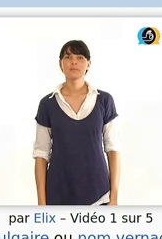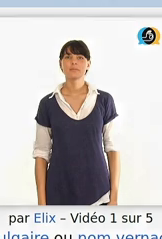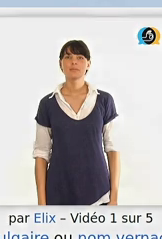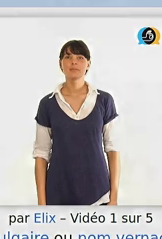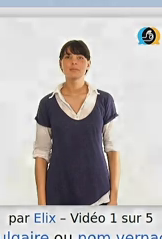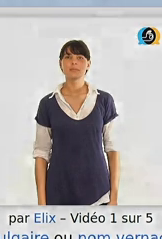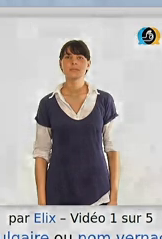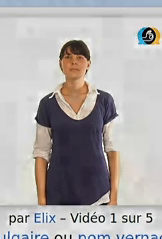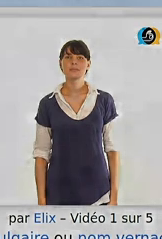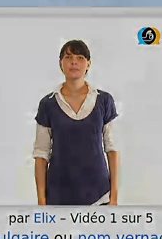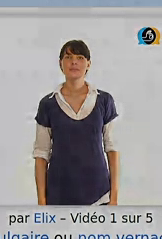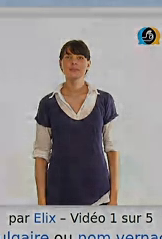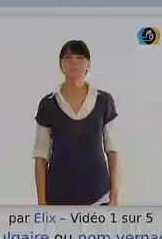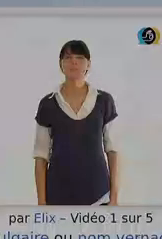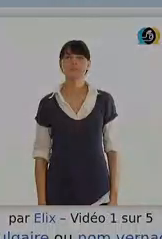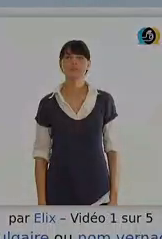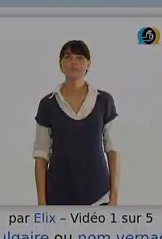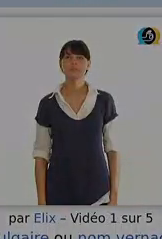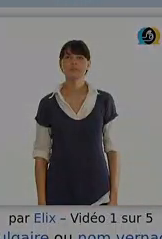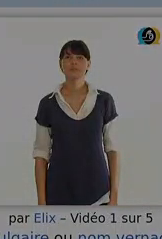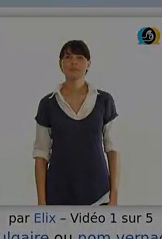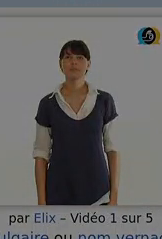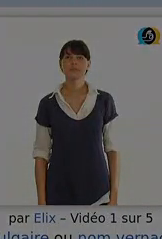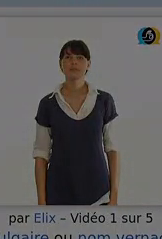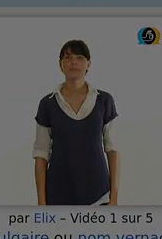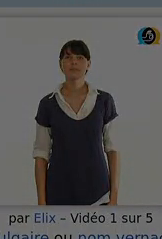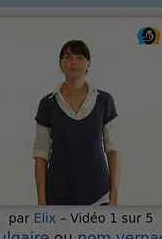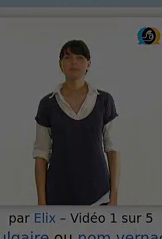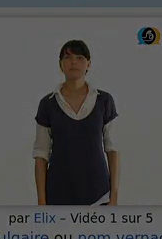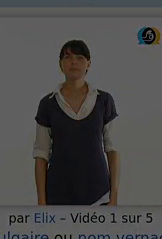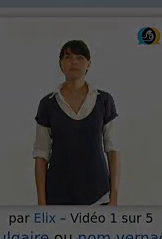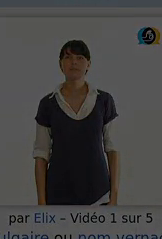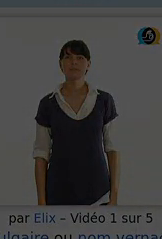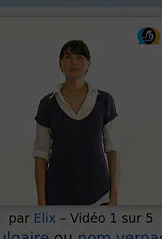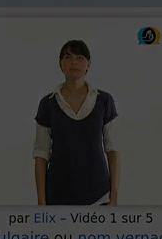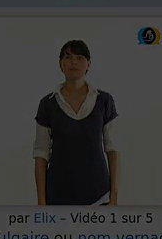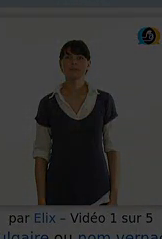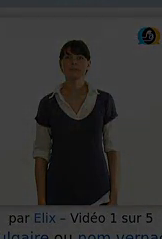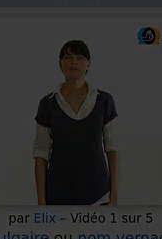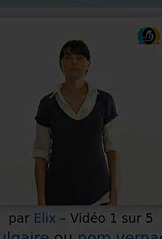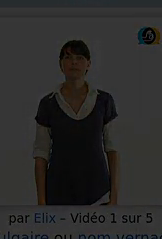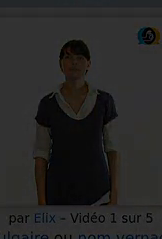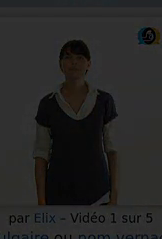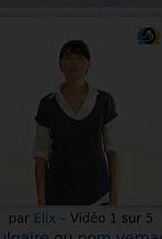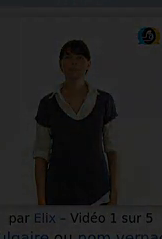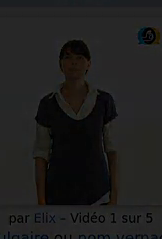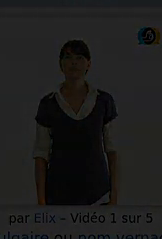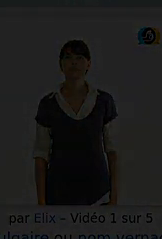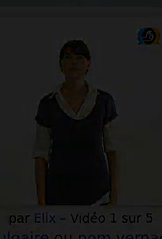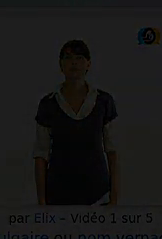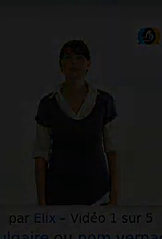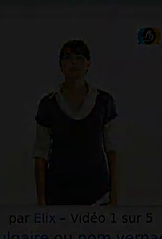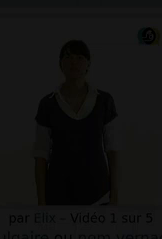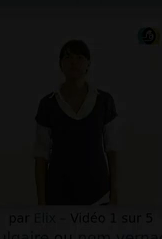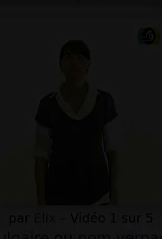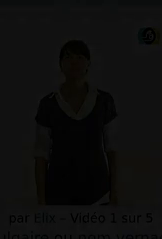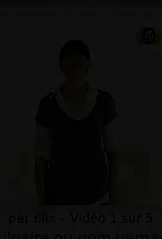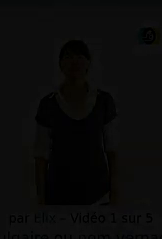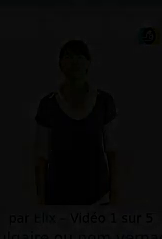读，读书的读，所以我们要录音这个词，也